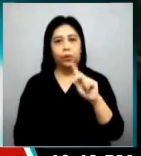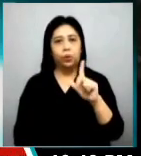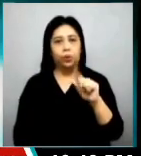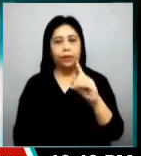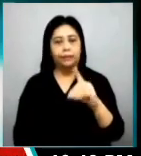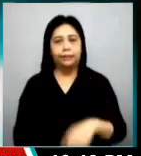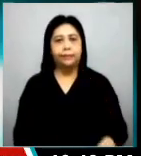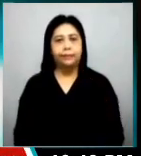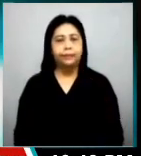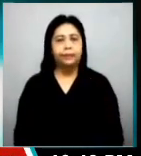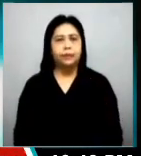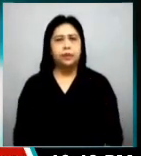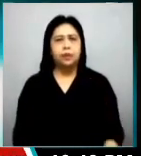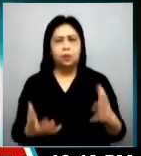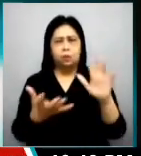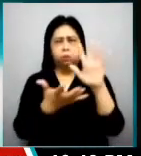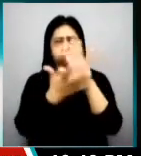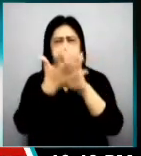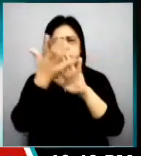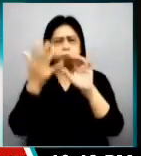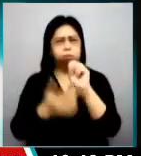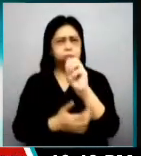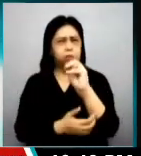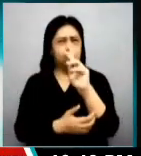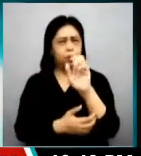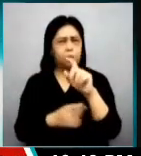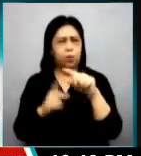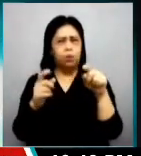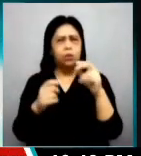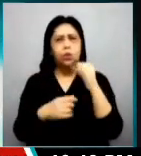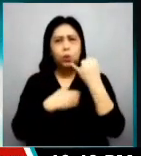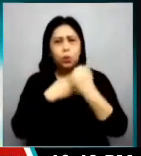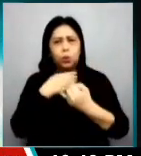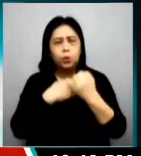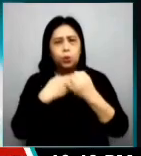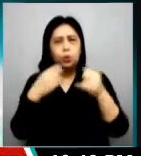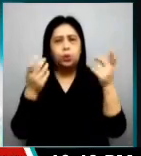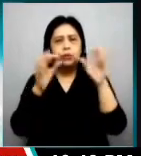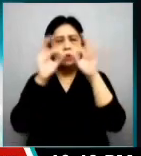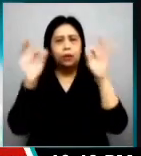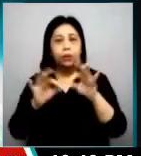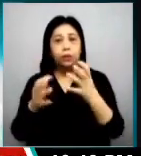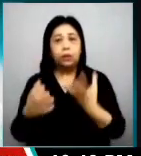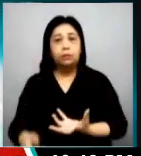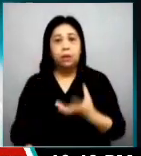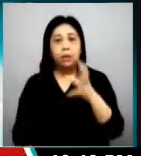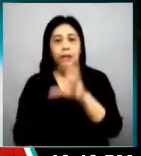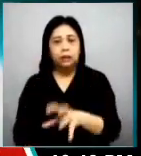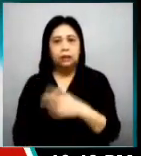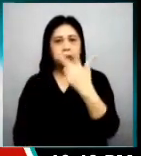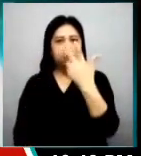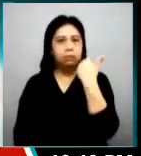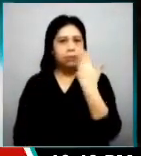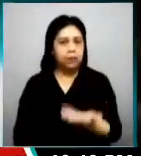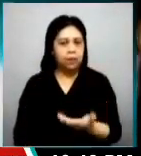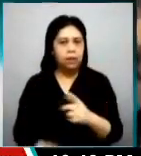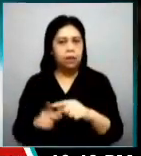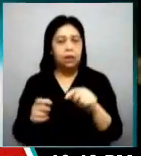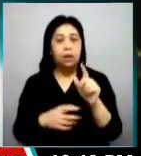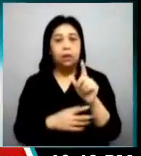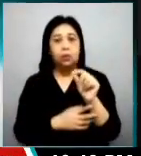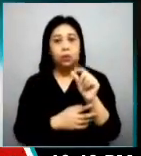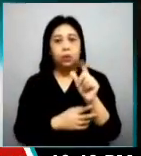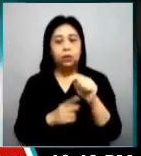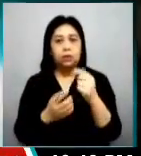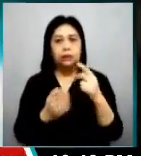Nabalot ng makapal na usok ang juice factory na yan sa Bangladesh. Tatlo na ang kumpirmadong patay habang 20 ang sugatan sa sunog. Ang